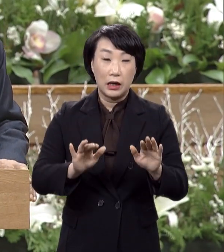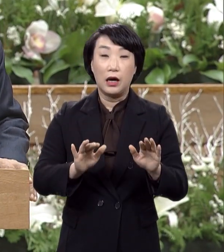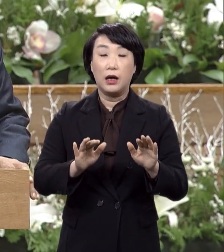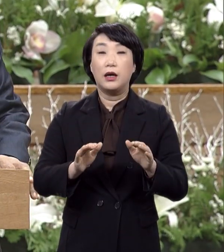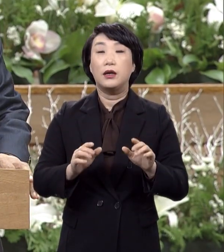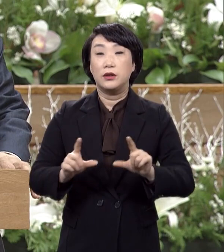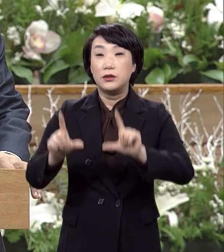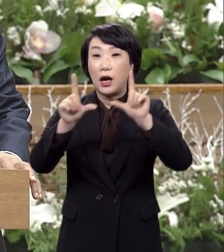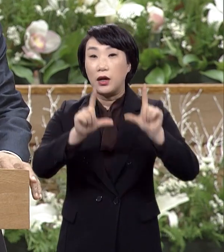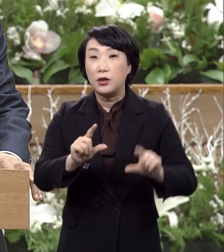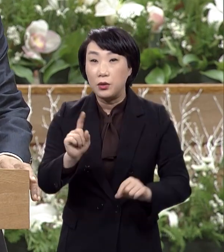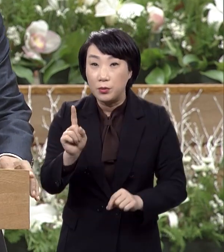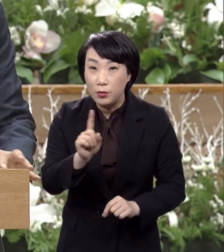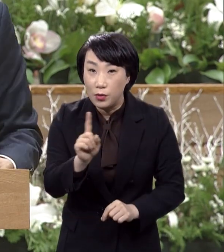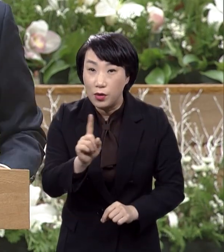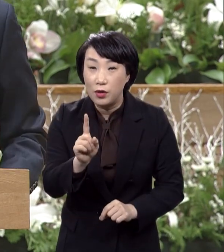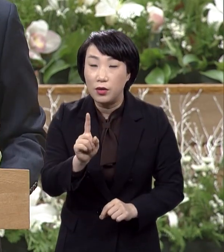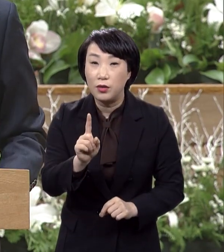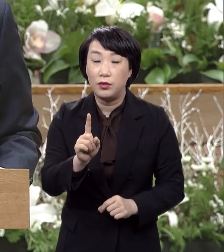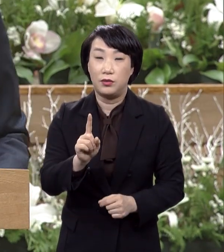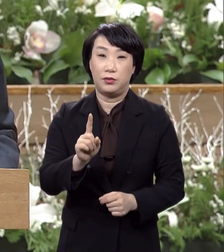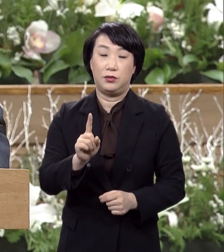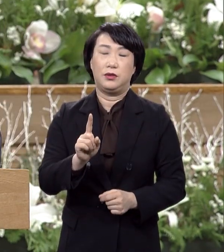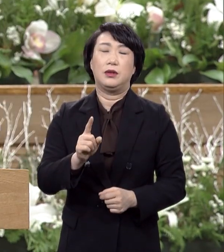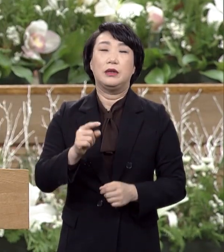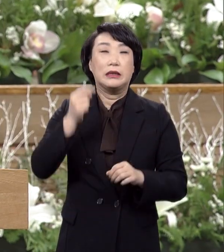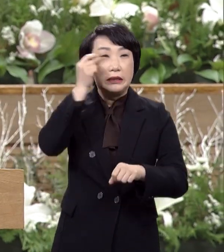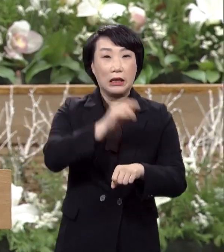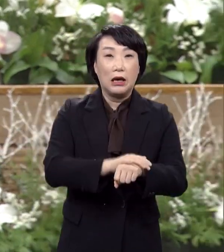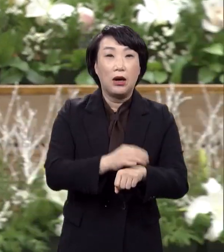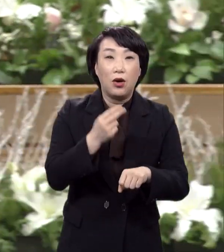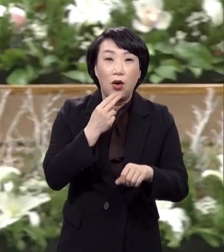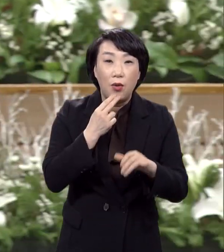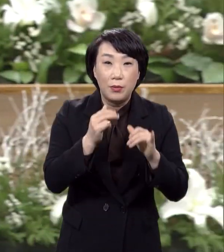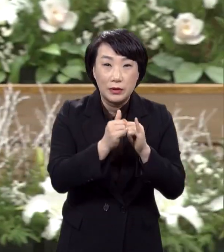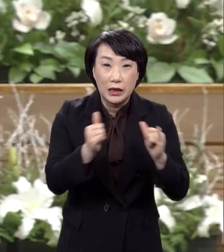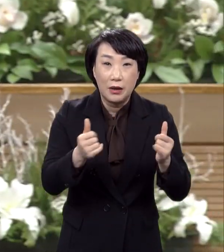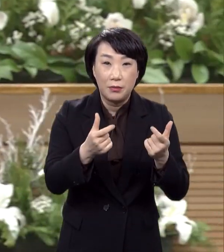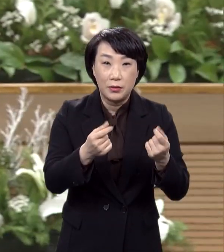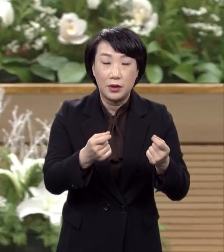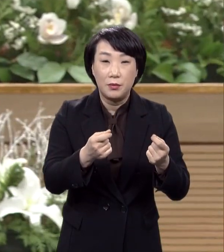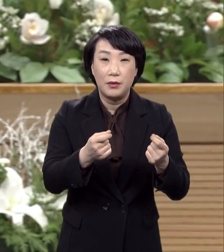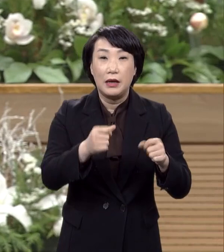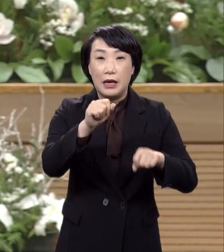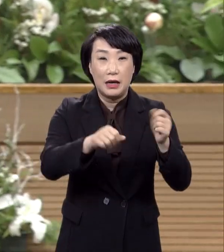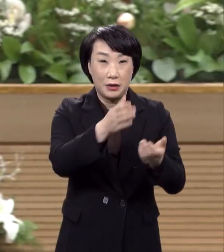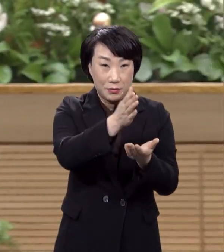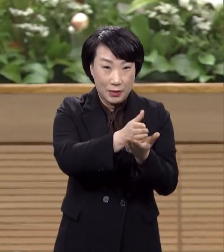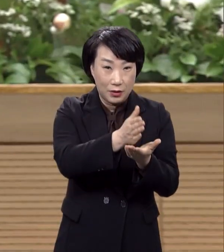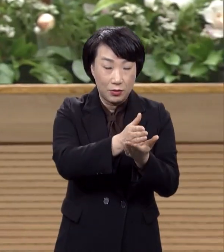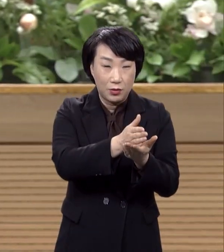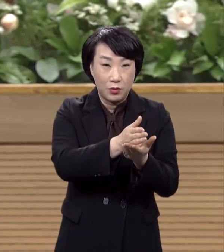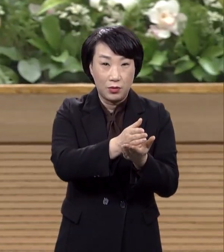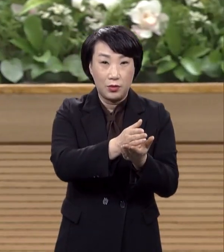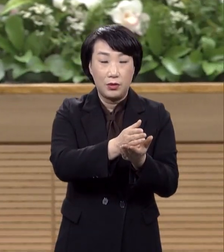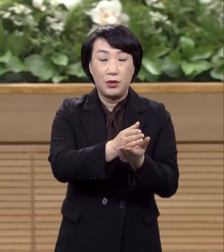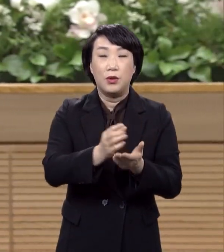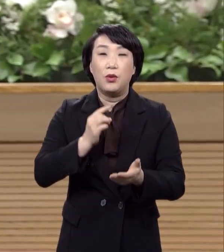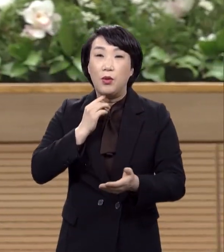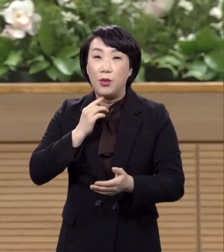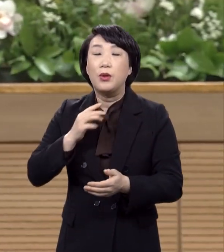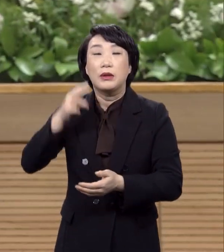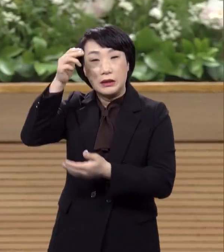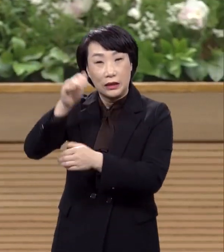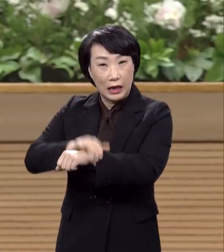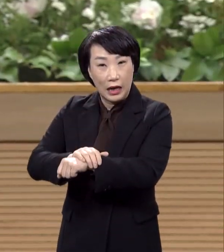어떻게 살 것인가를 지혜 없는 자같이 하지 말고